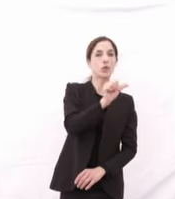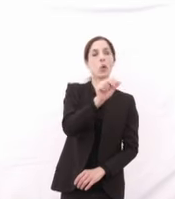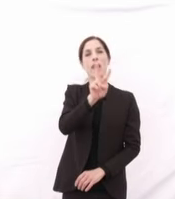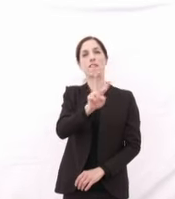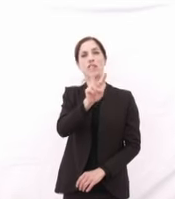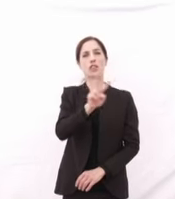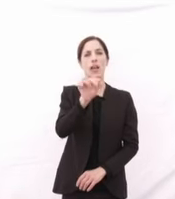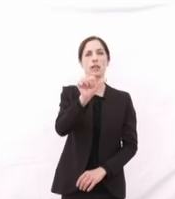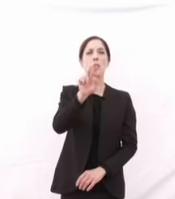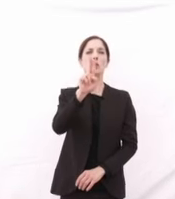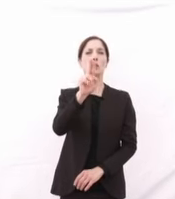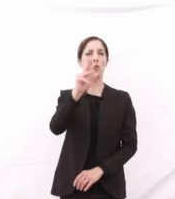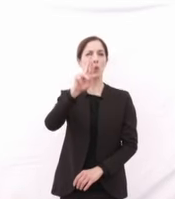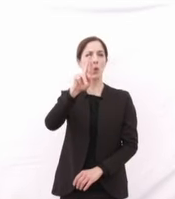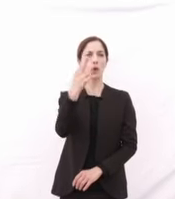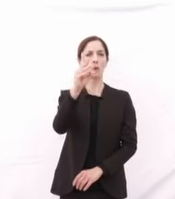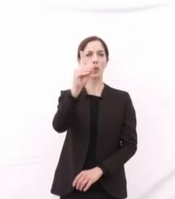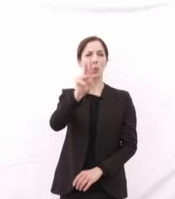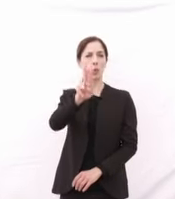Vincenzo Surdu,